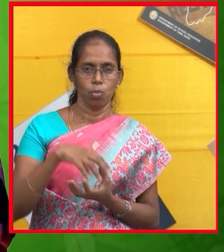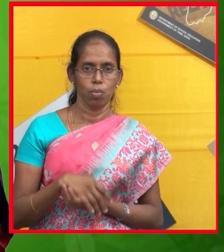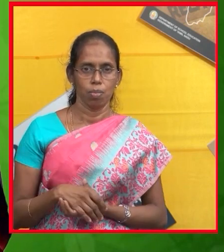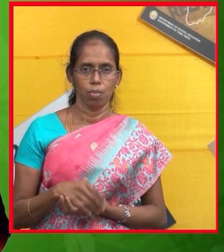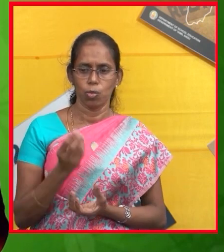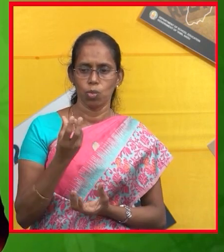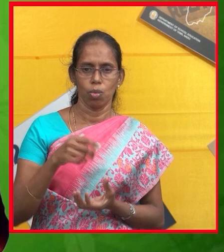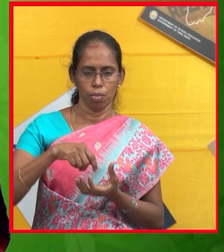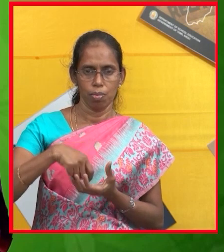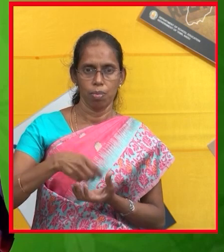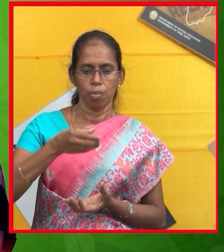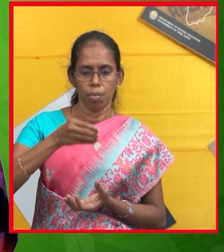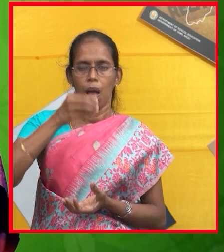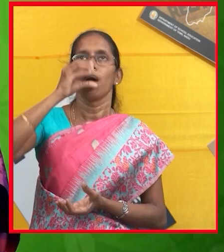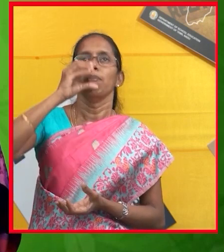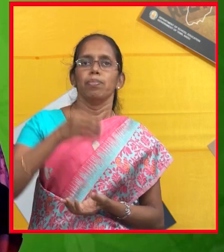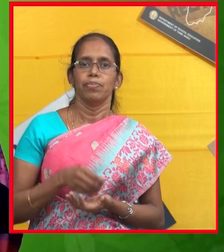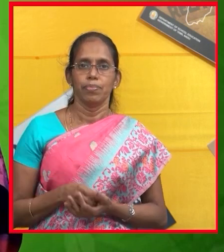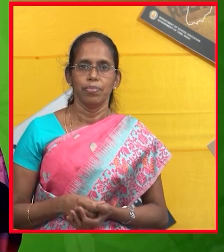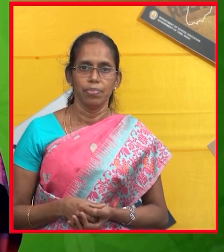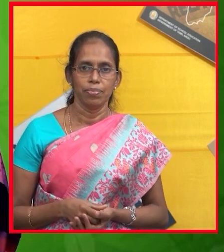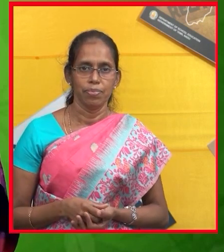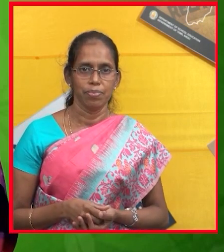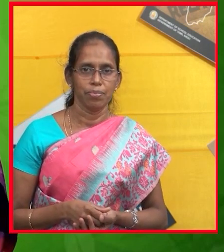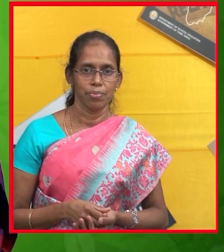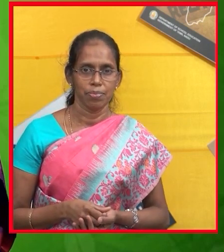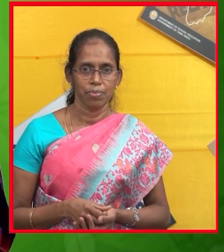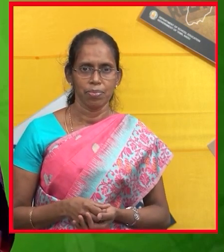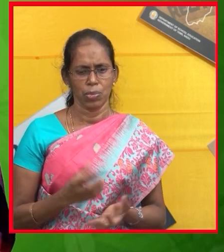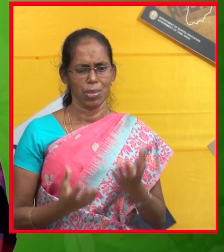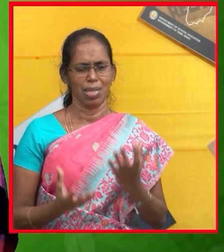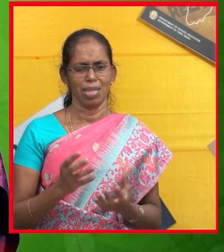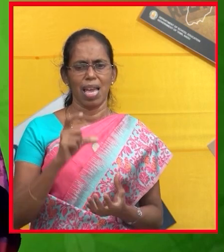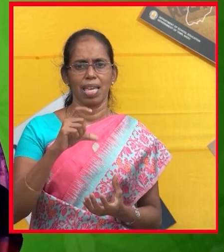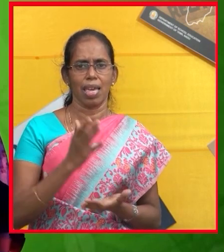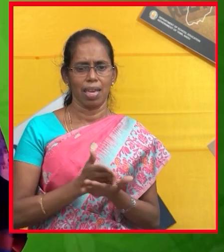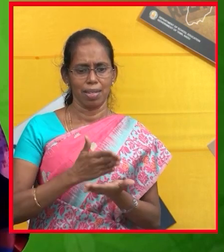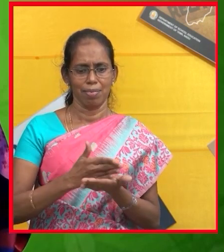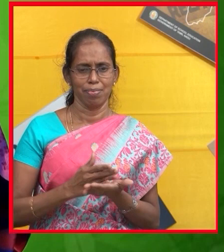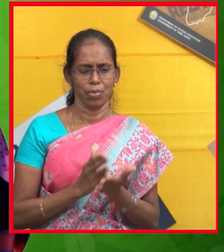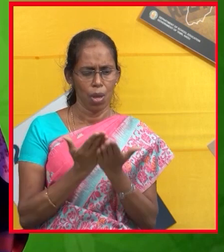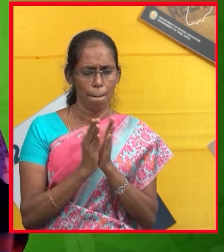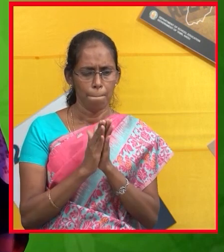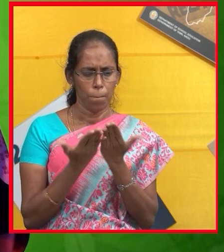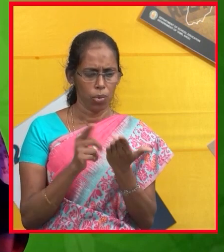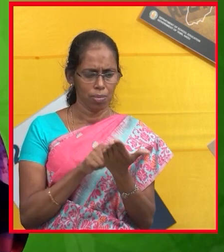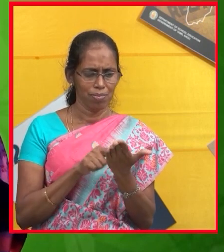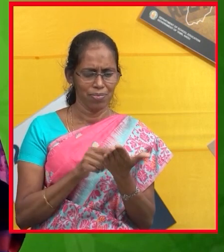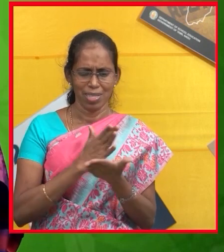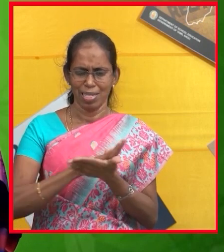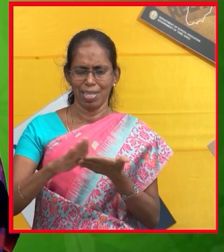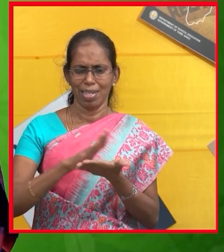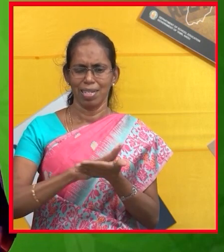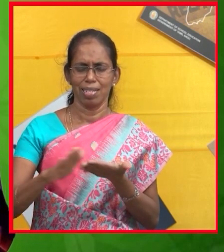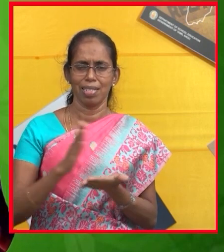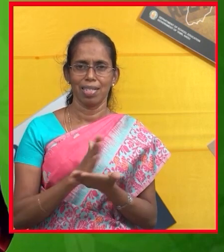கோல்கப்பாஸ். கேக்கு ரெடி பண்ணுறது இதெல்லாம் செஞ்சோம். அதுமாதிரி புக்ஸ் ரீட் பண்ணோம். அதுக்கப்புறம் குவில்லிங், கிராஃப்டிங்,